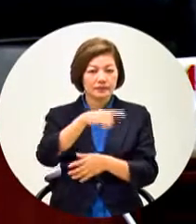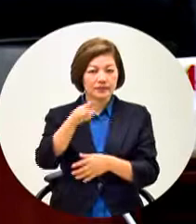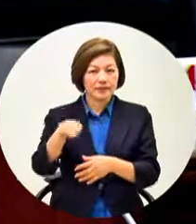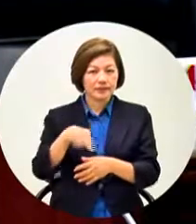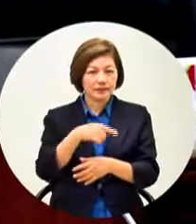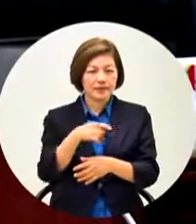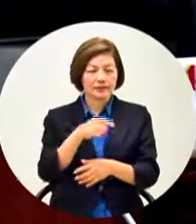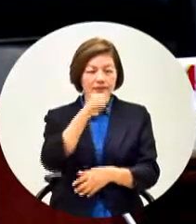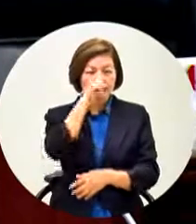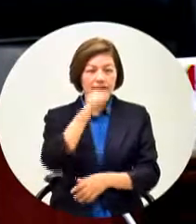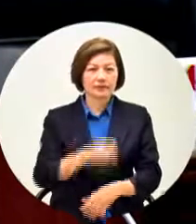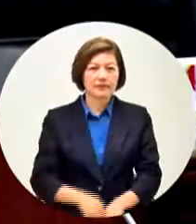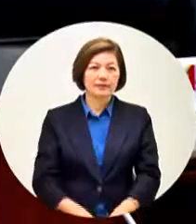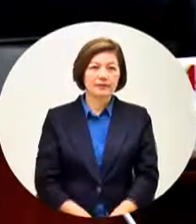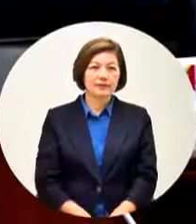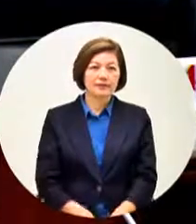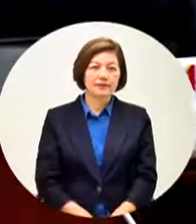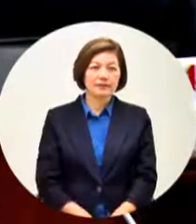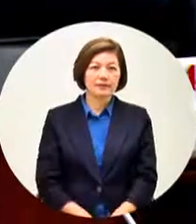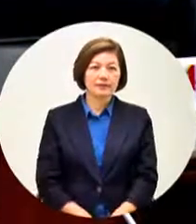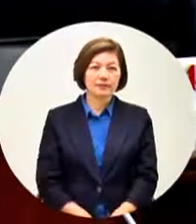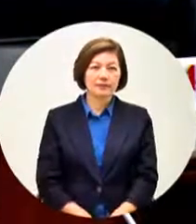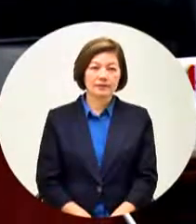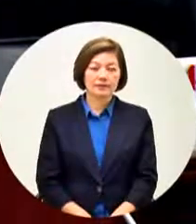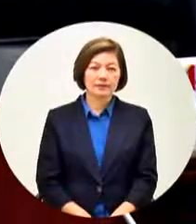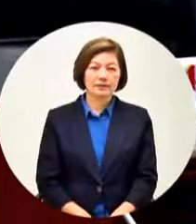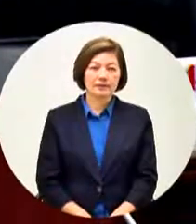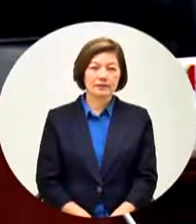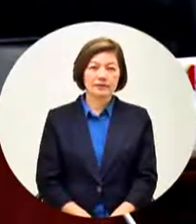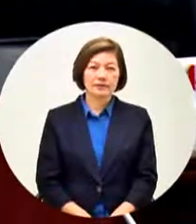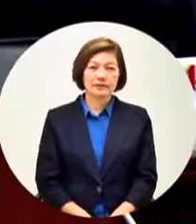大家好吼。 好。